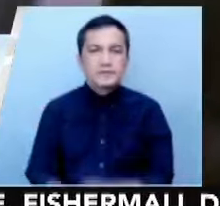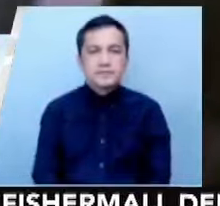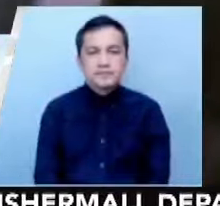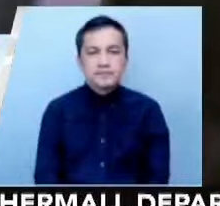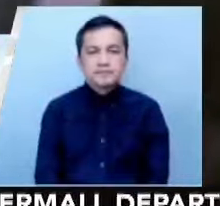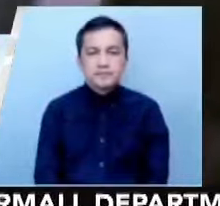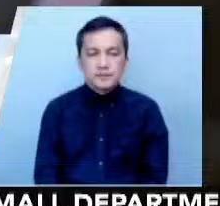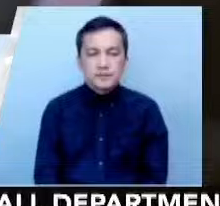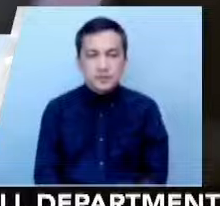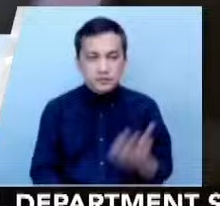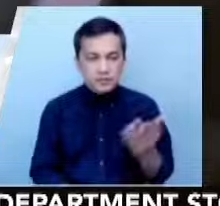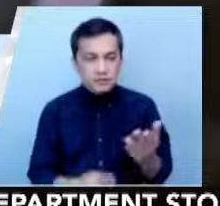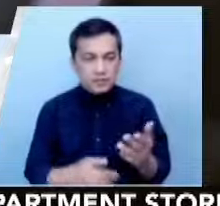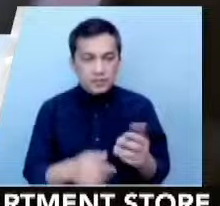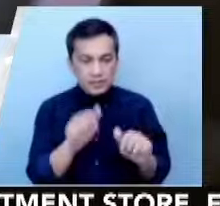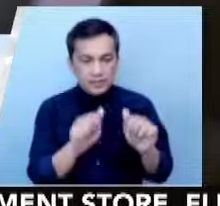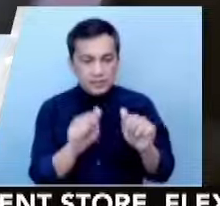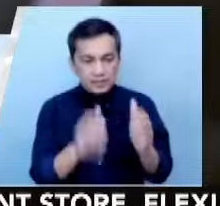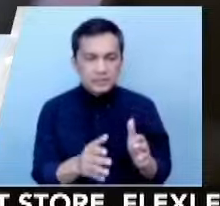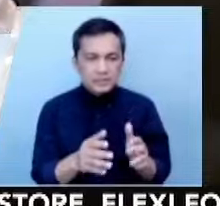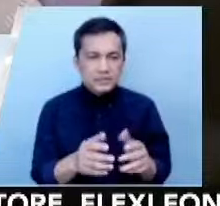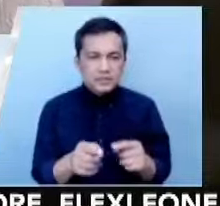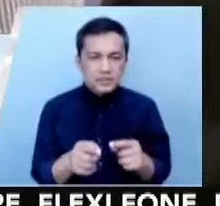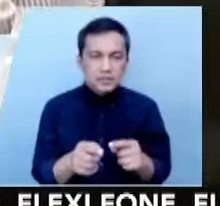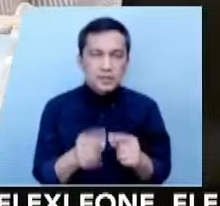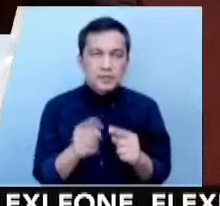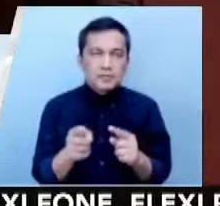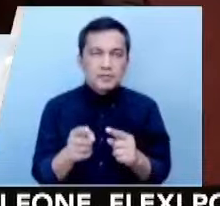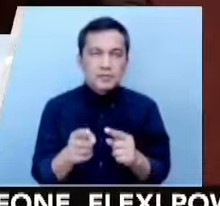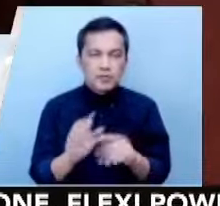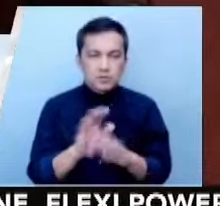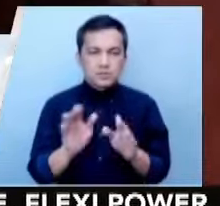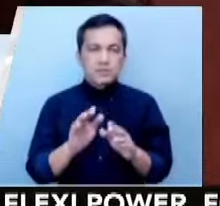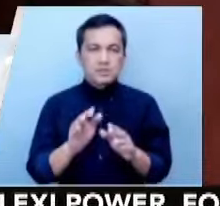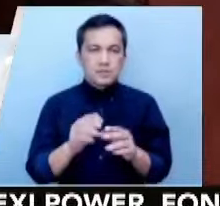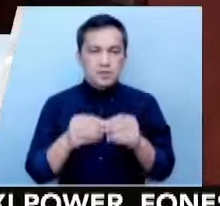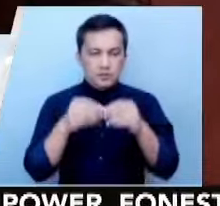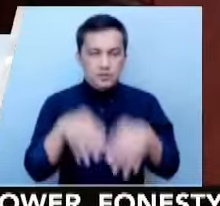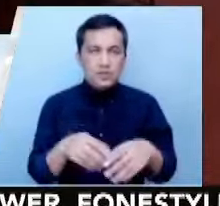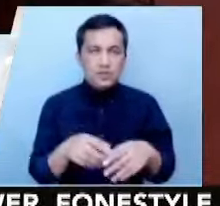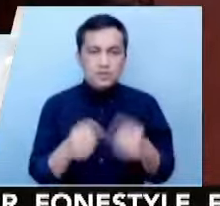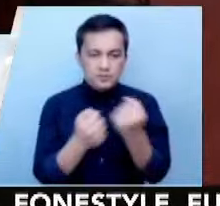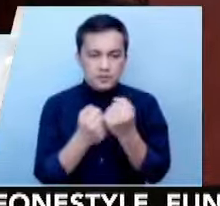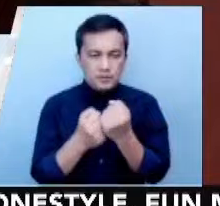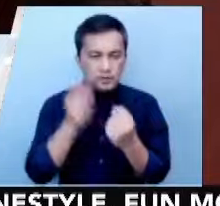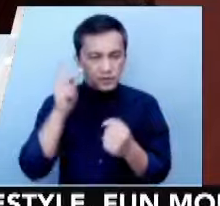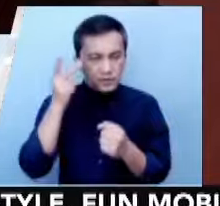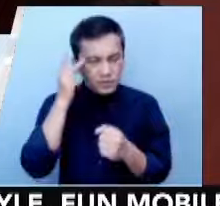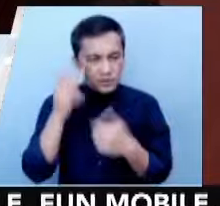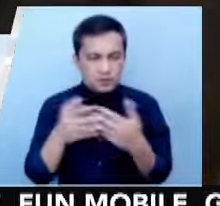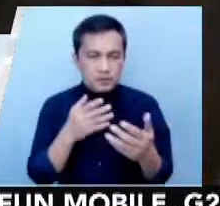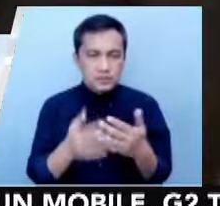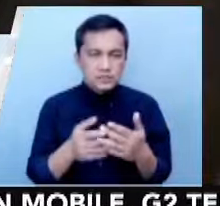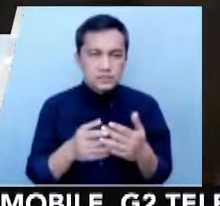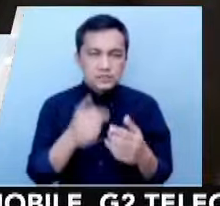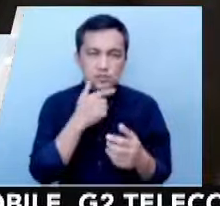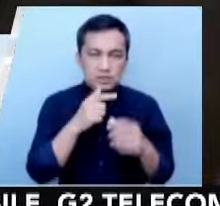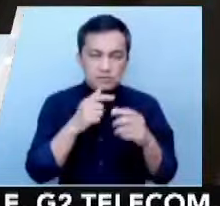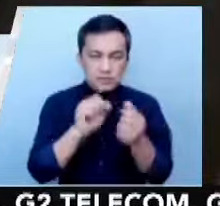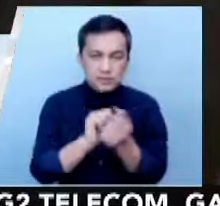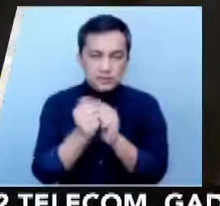ng ilang analyst, di rin sana mawala ang suporta ng mga politiko kahit sino pa ang umupong presidente. It's